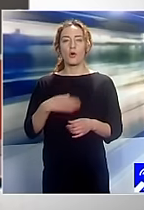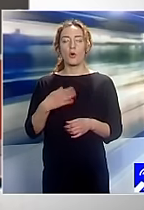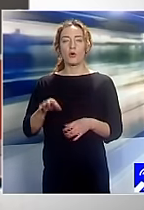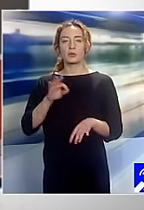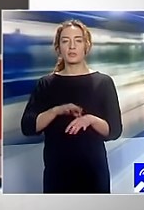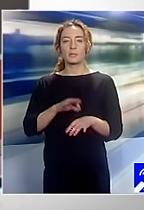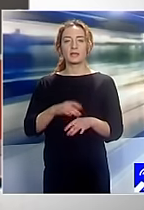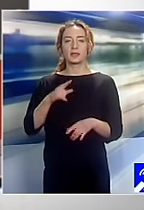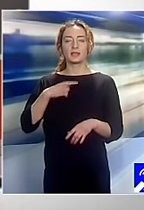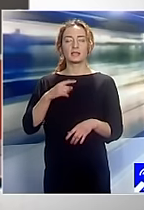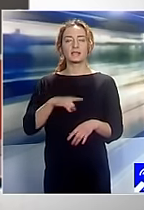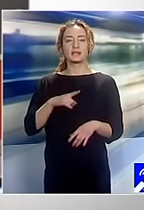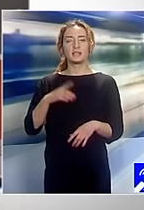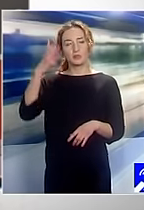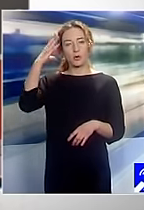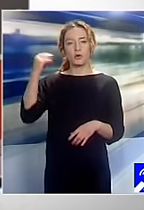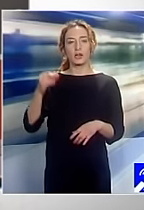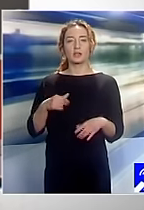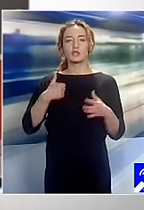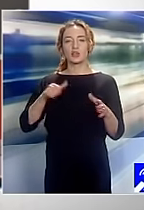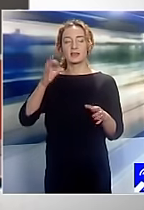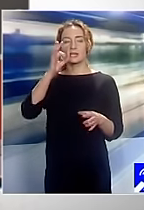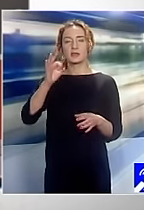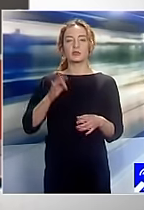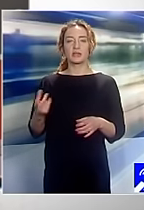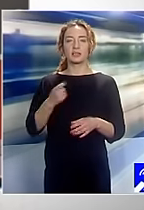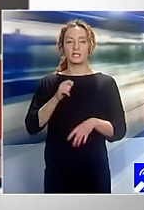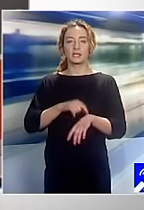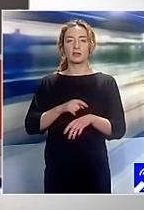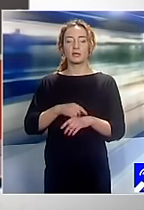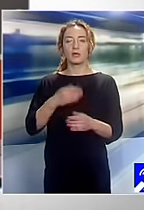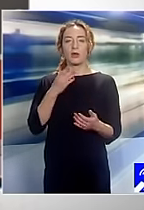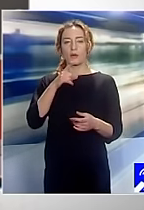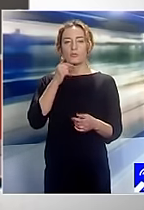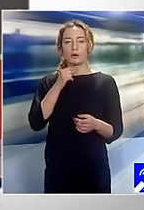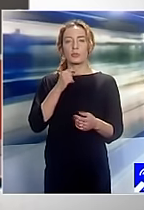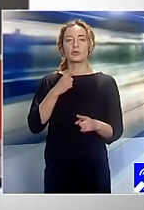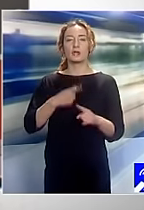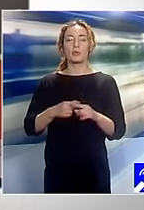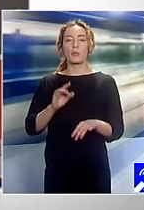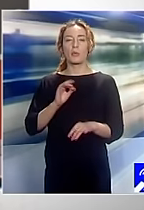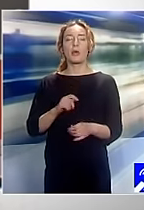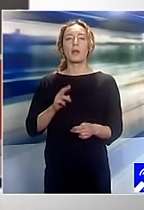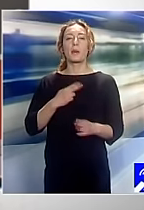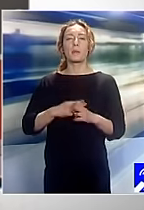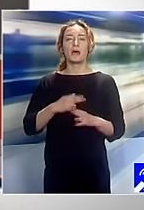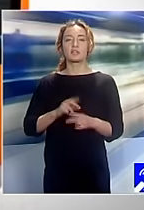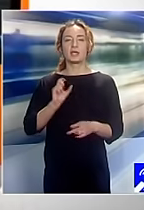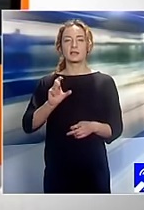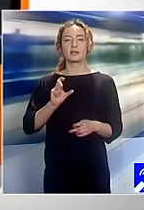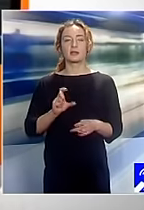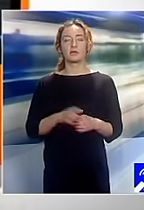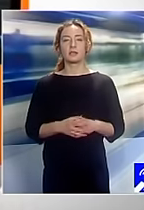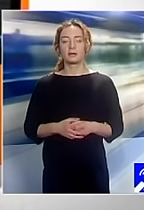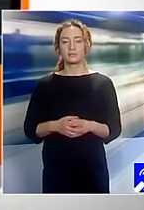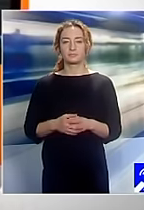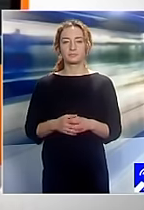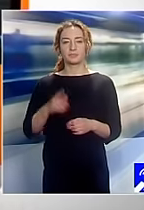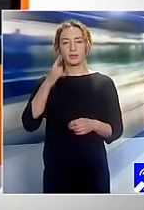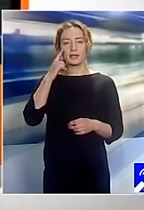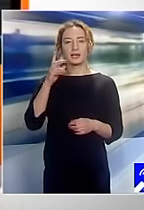medic din Olanda își petrece 60% din timp vorbind cu pacienții lui. Și asta cred